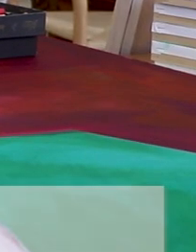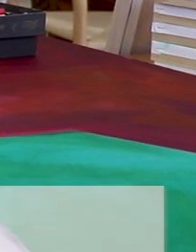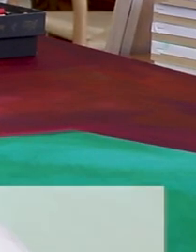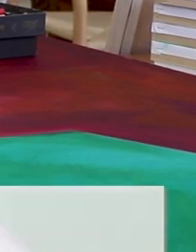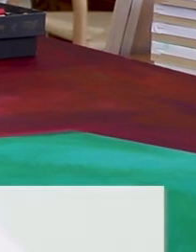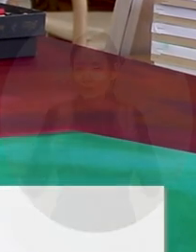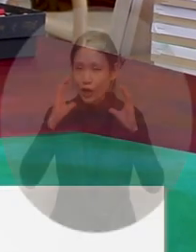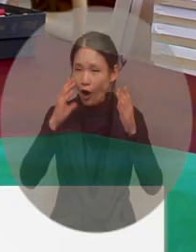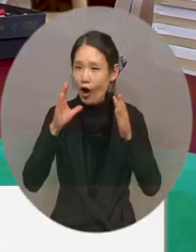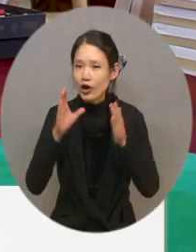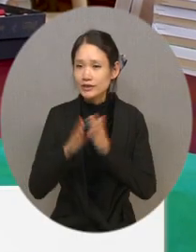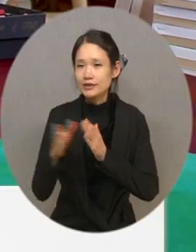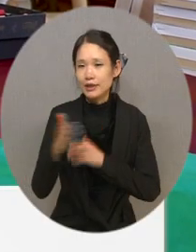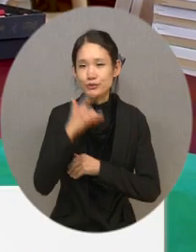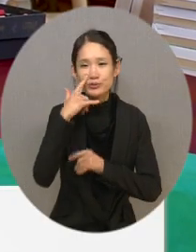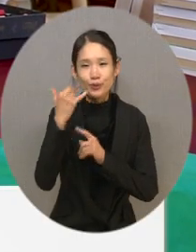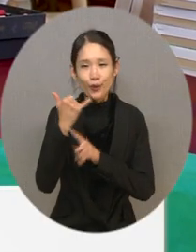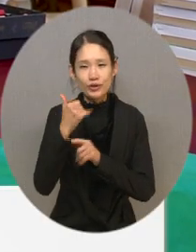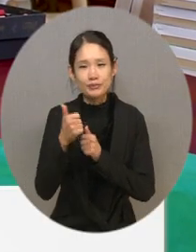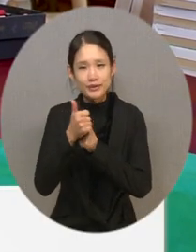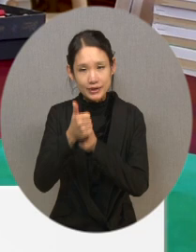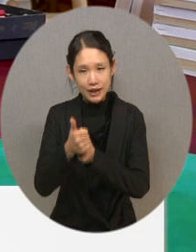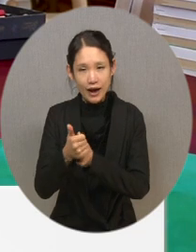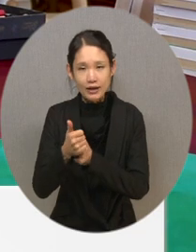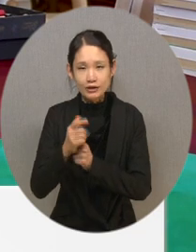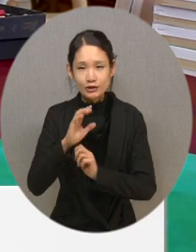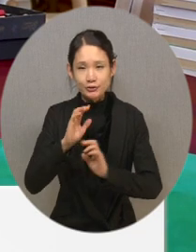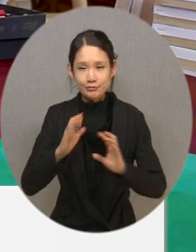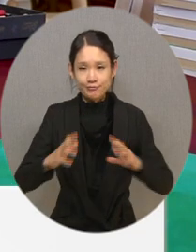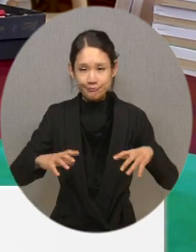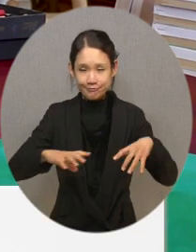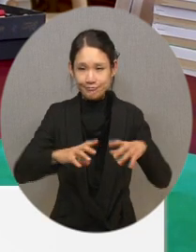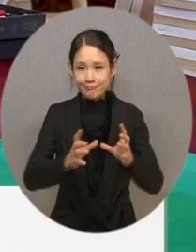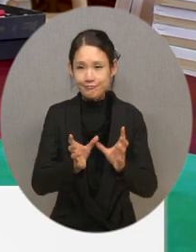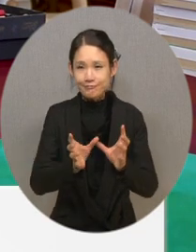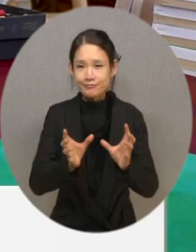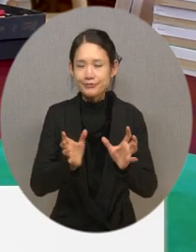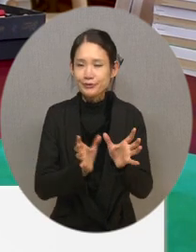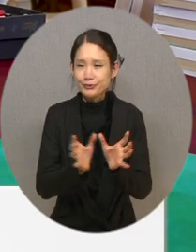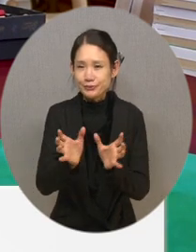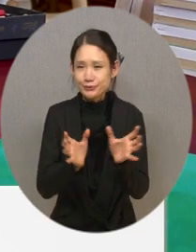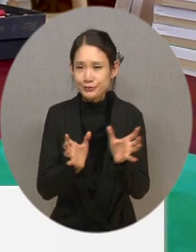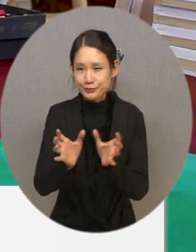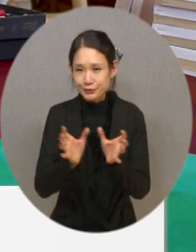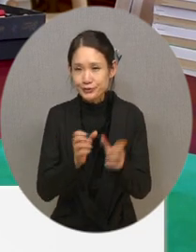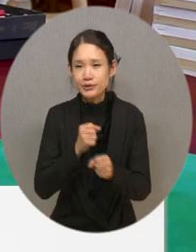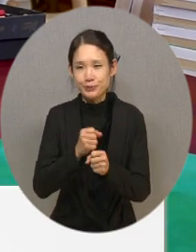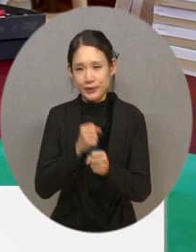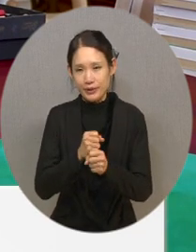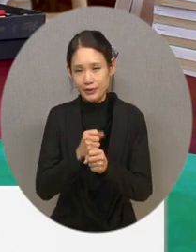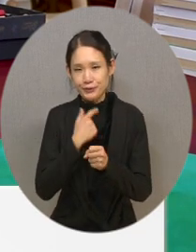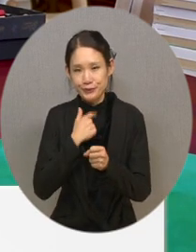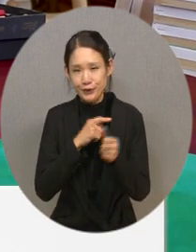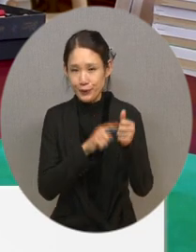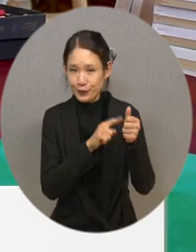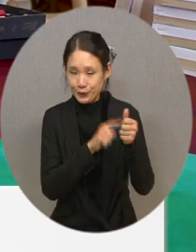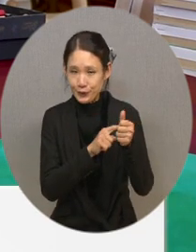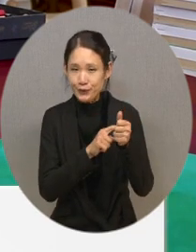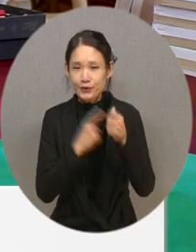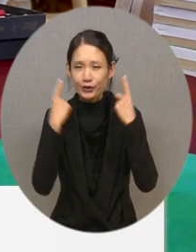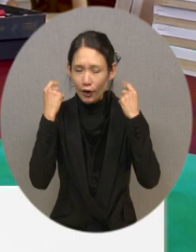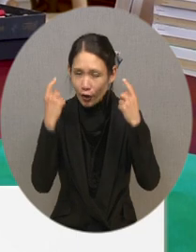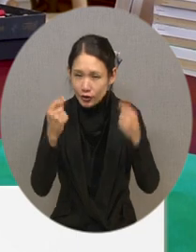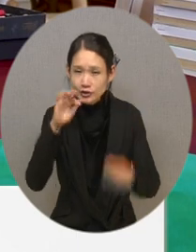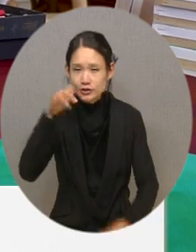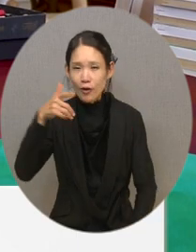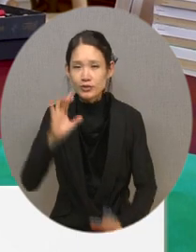어린 시절부터 부모님을 따라 물레를 잡으며 도자기를 빚어온 작가는 여전히 청자를 만들면서 도자기를